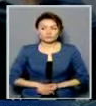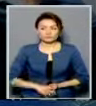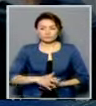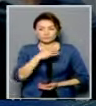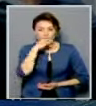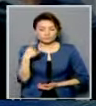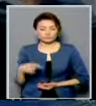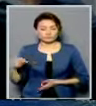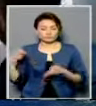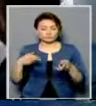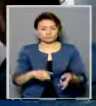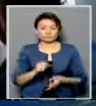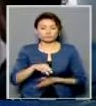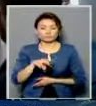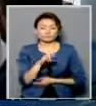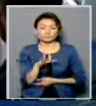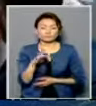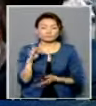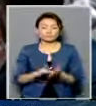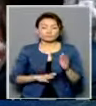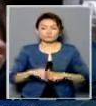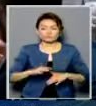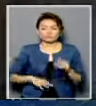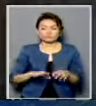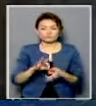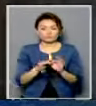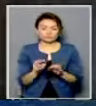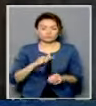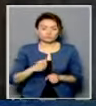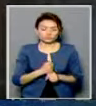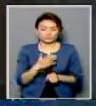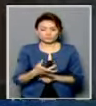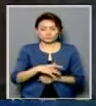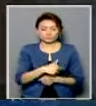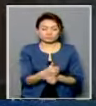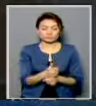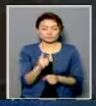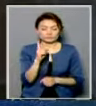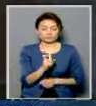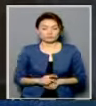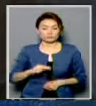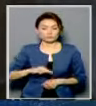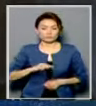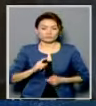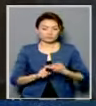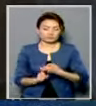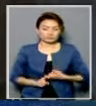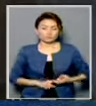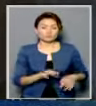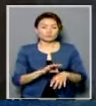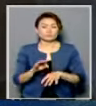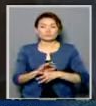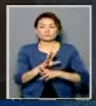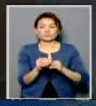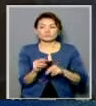Санкт-Петербург қаласынан келетін Атлас стандарт денсаулық орталығының мамандары тың әдіс арқылы жұмыс істейді. Басты мақсаты ағзаның бүкіл жұмысына әсер ететін ауыз